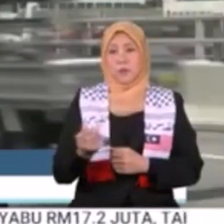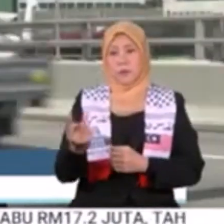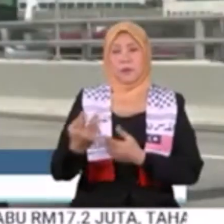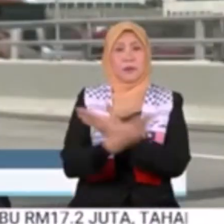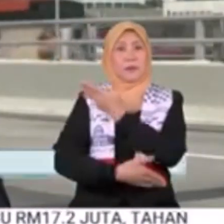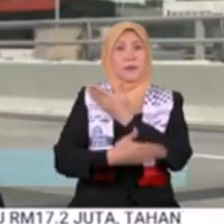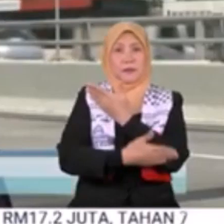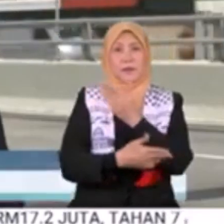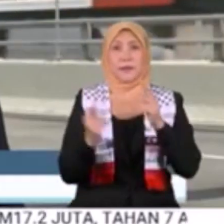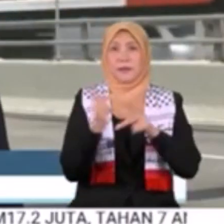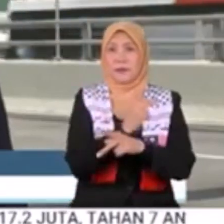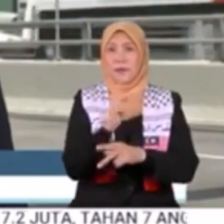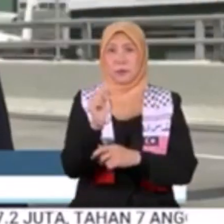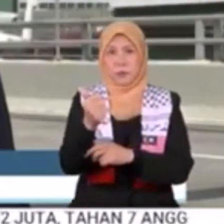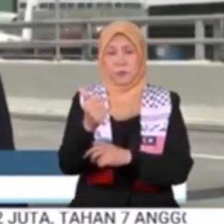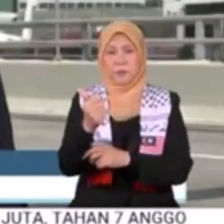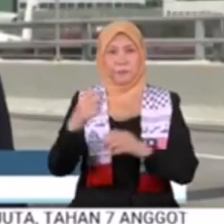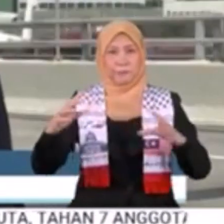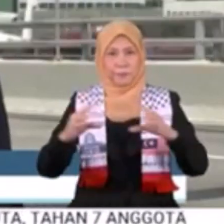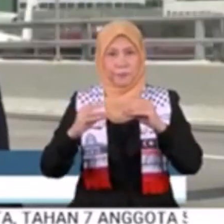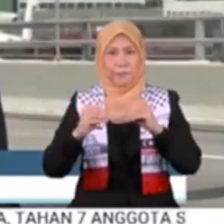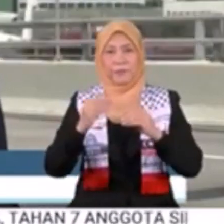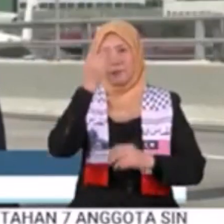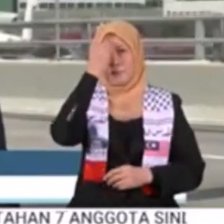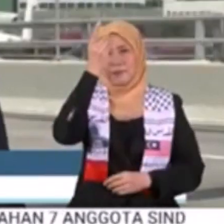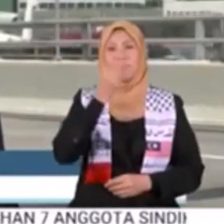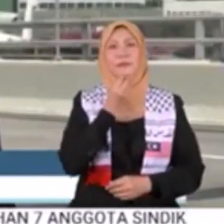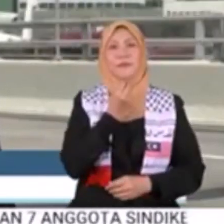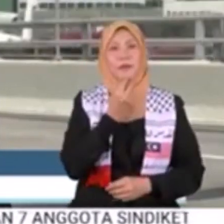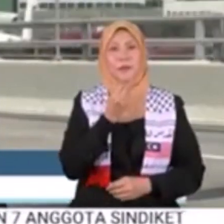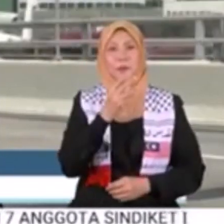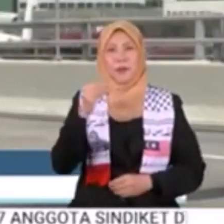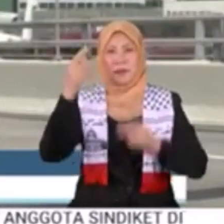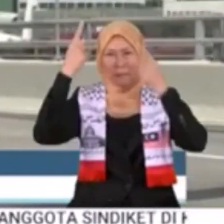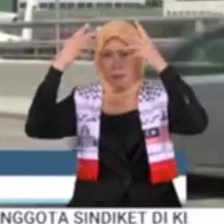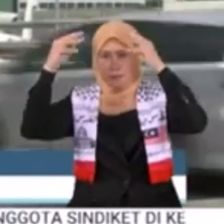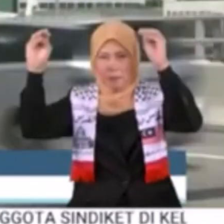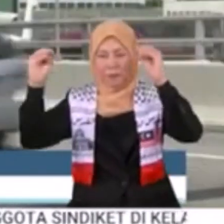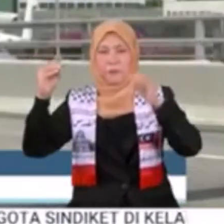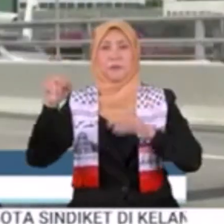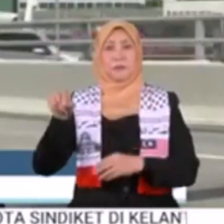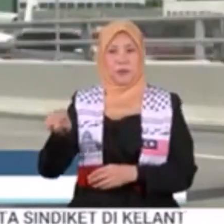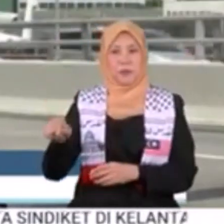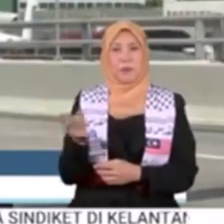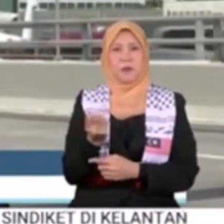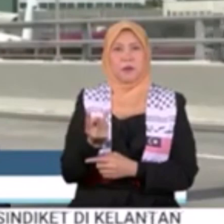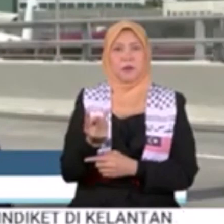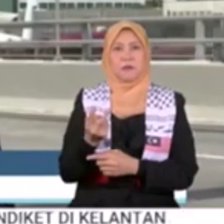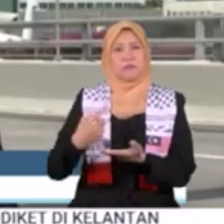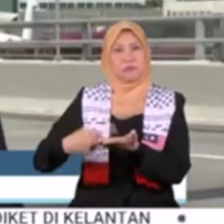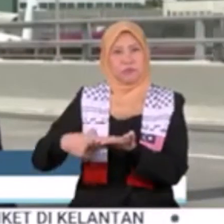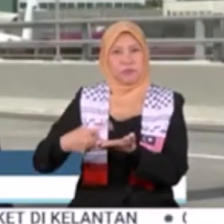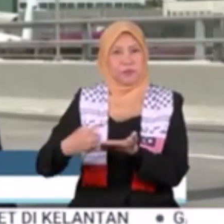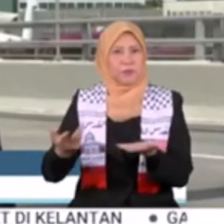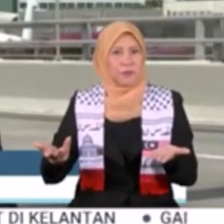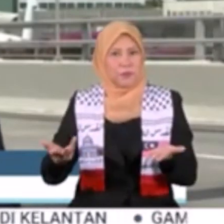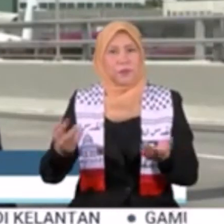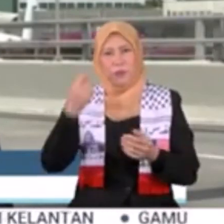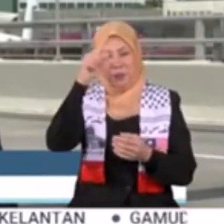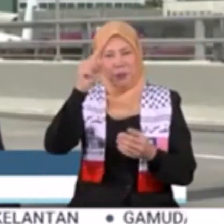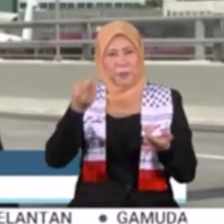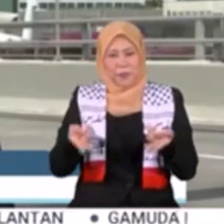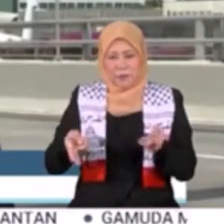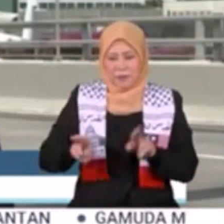kedua-dua negara kali ke-10. Dato' Sri Anwar dan juga Perdana Menteri Lee Hsien Loong mengesahkan komitmen bersama seperti diperuntukkan